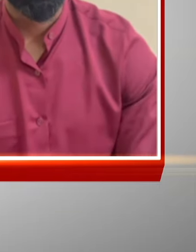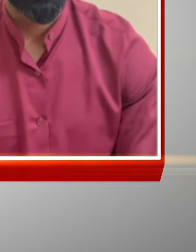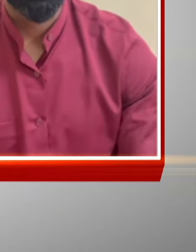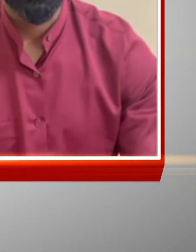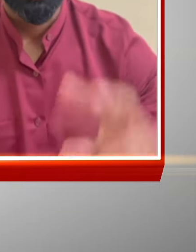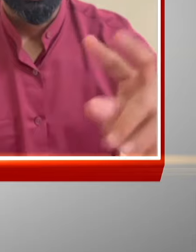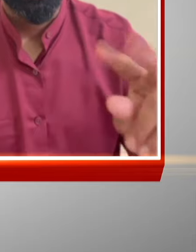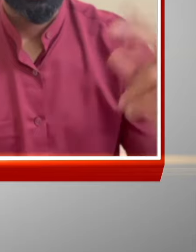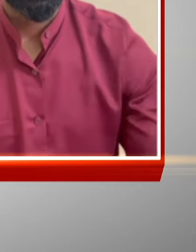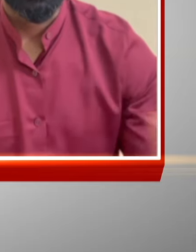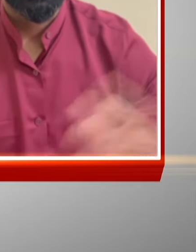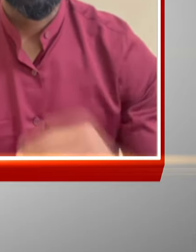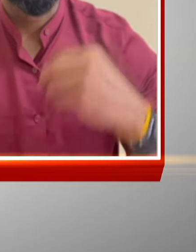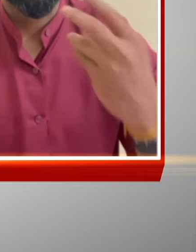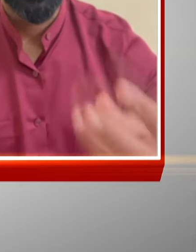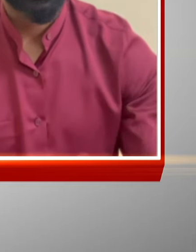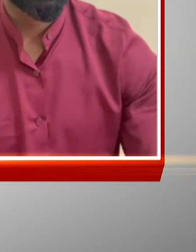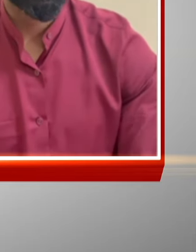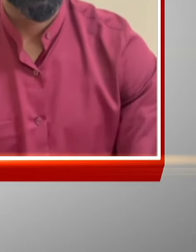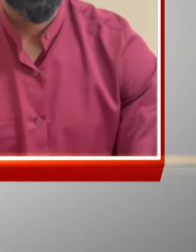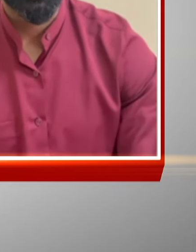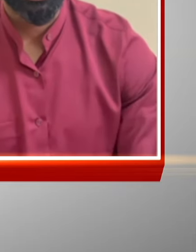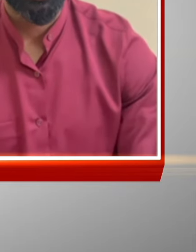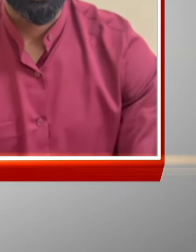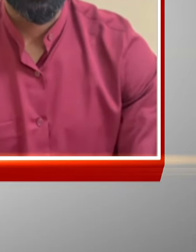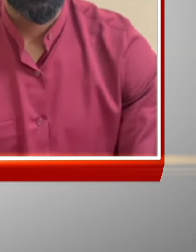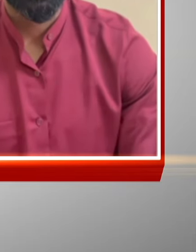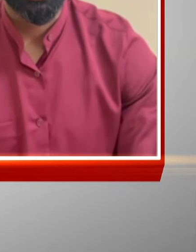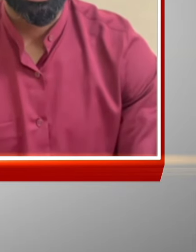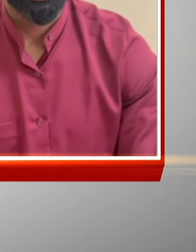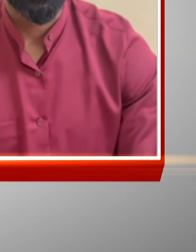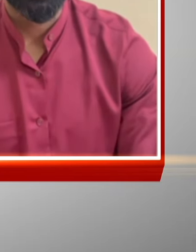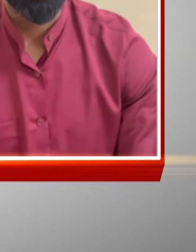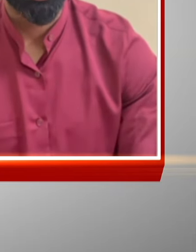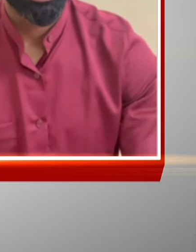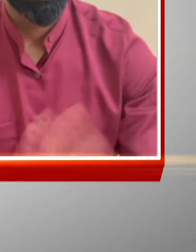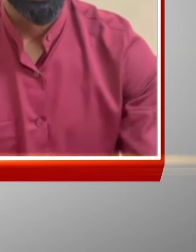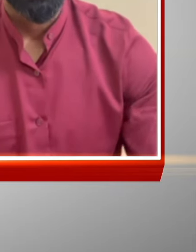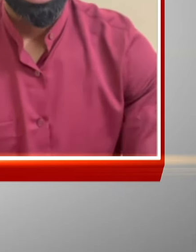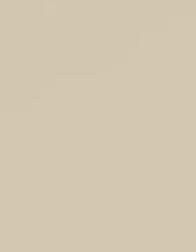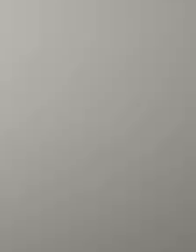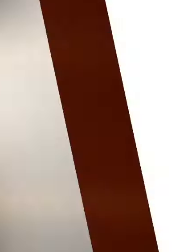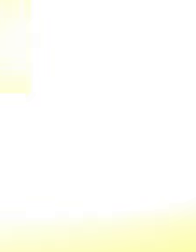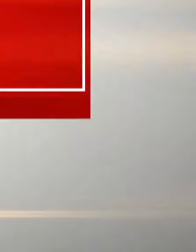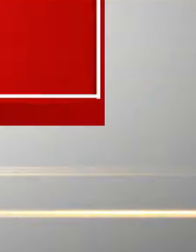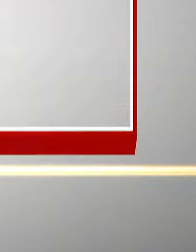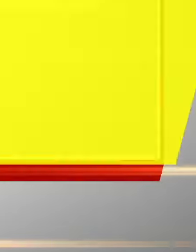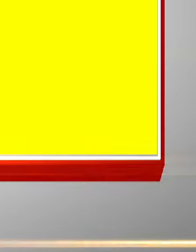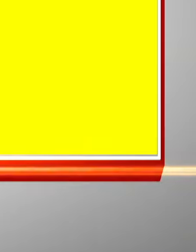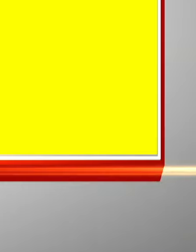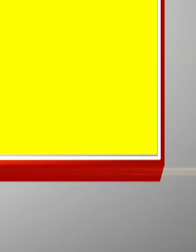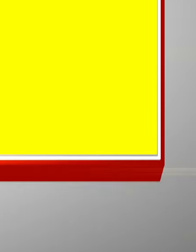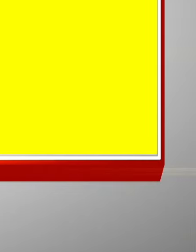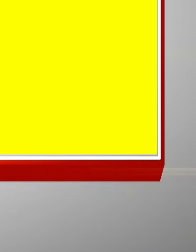കൊണ്ടായിരിക്കാം പലരും അതിനെ വേറെ രീതിയിൽ, അതായത് ഞാൻ അസോസിയേഷനെതിരെ സംസാരിച്ചു എന്നുള്ള രീതിയിലാണ് എടുത്തിരിക്കുന്നത്. അപ്പോൾ ഒരിക്കലും കേരള ഹോക്കി